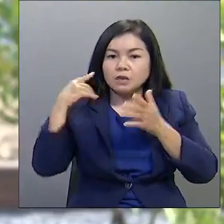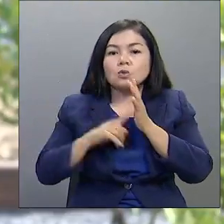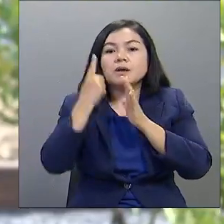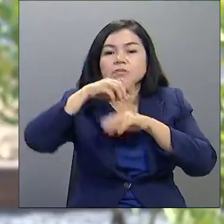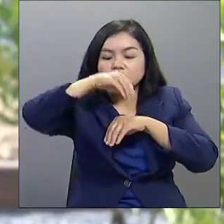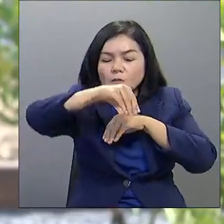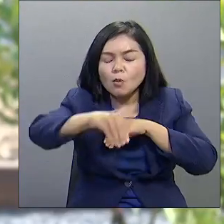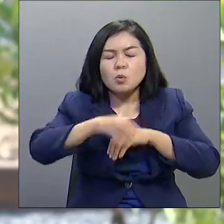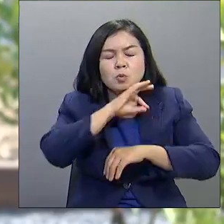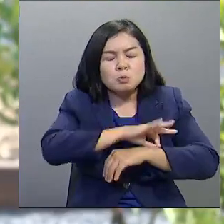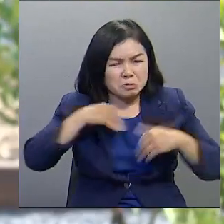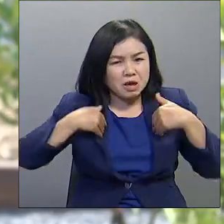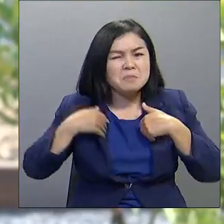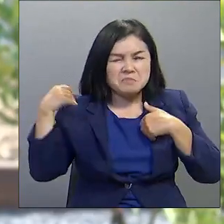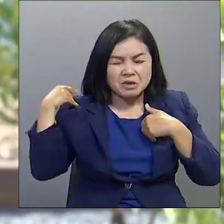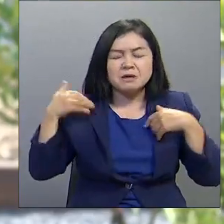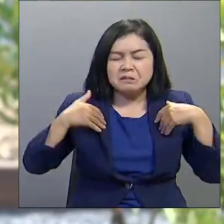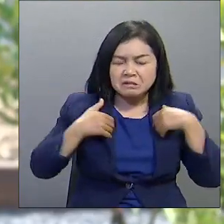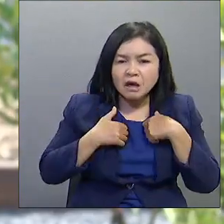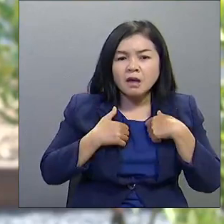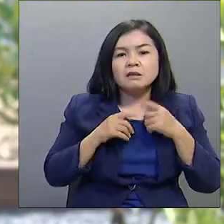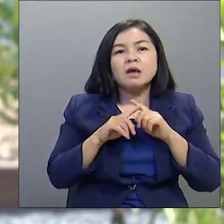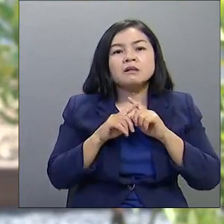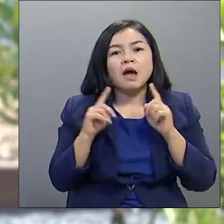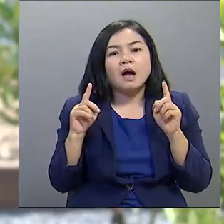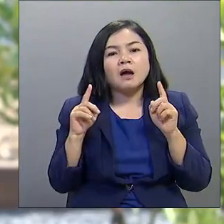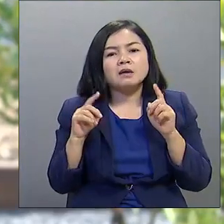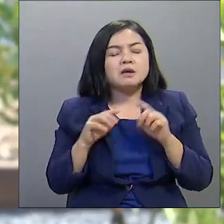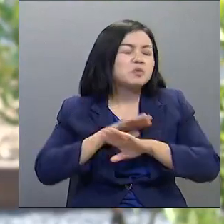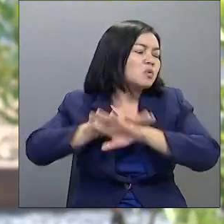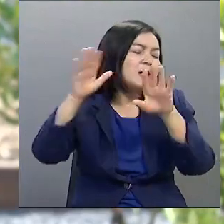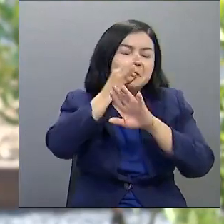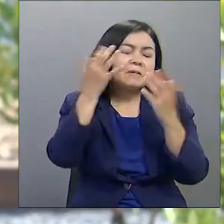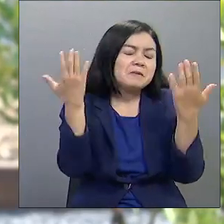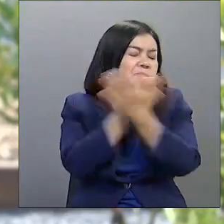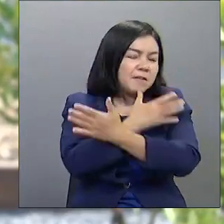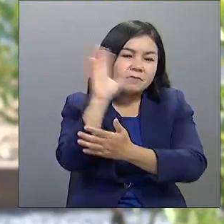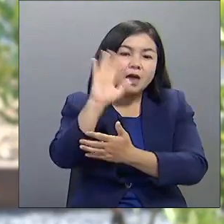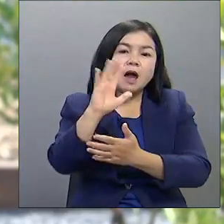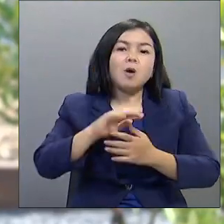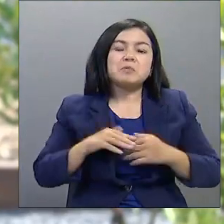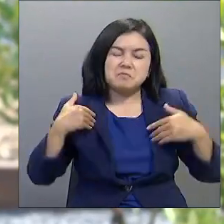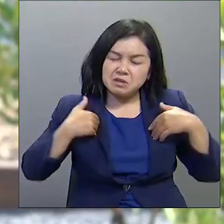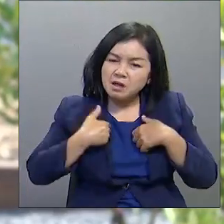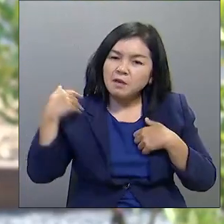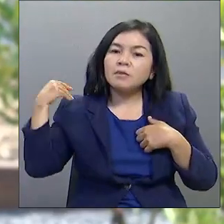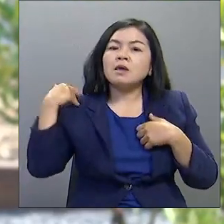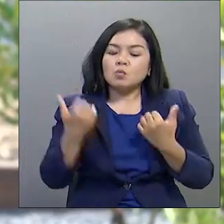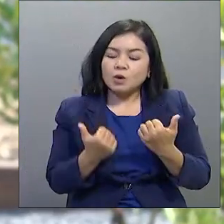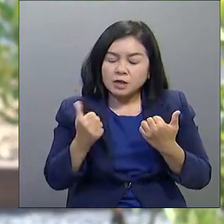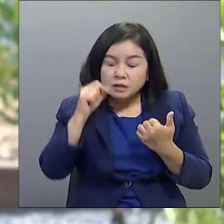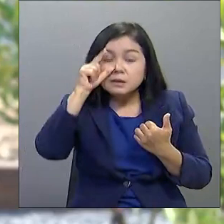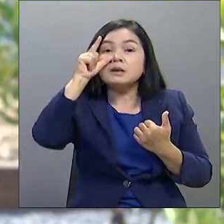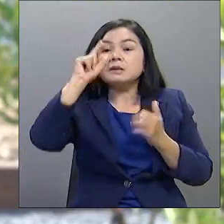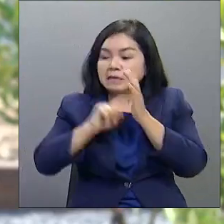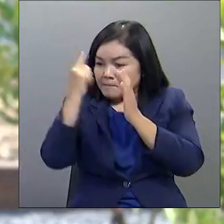ามีช่วงท้อไหมมีแต่มันไม่ได้ท้อถึงกับว่าต้องเปลี่ยนอาชีพหรือเลิกเลยมีแต่แบบท้อวันนี้แล้วตื่นเช้า